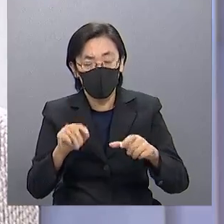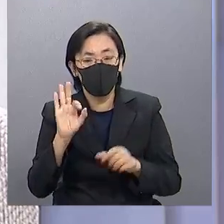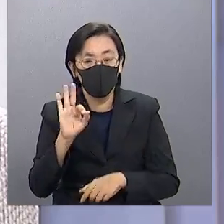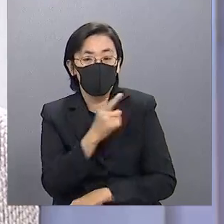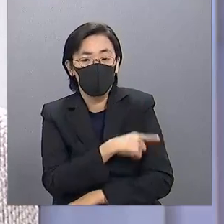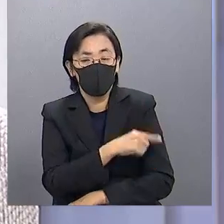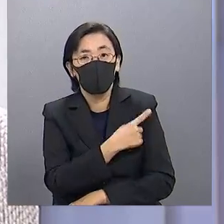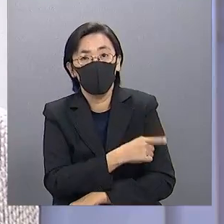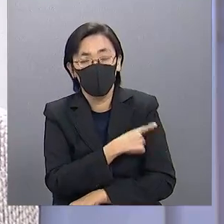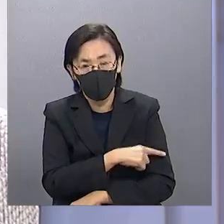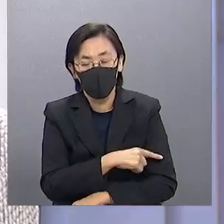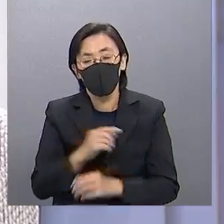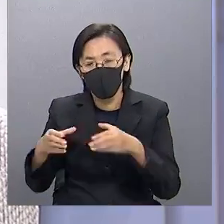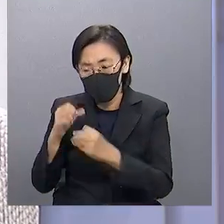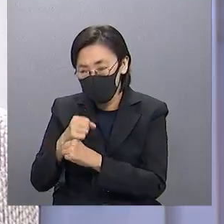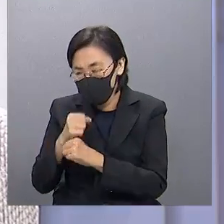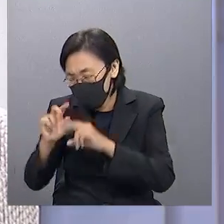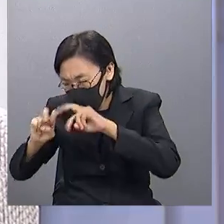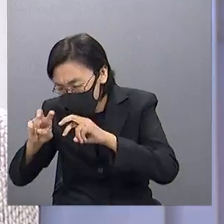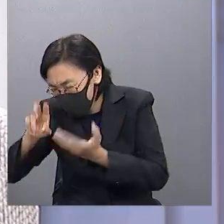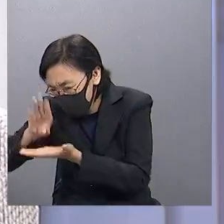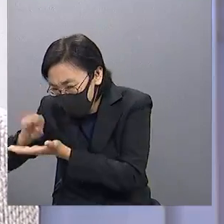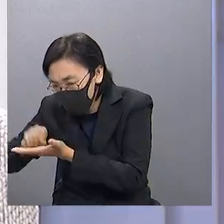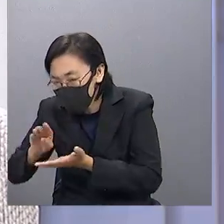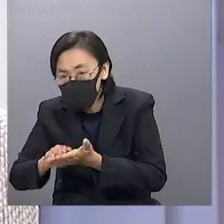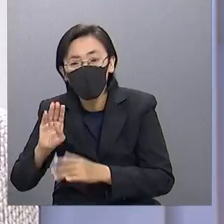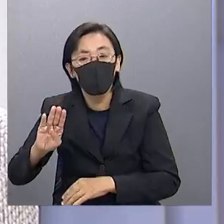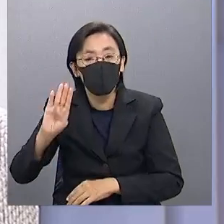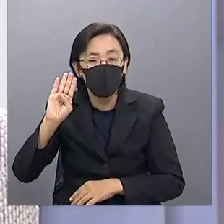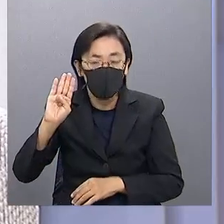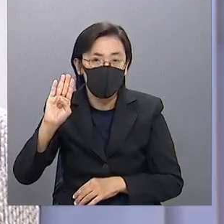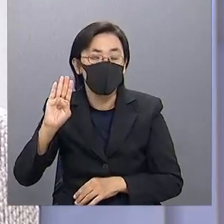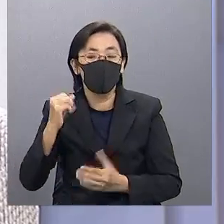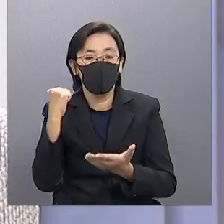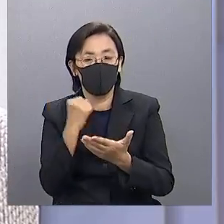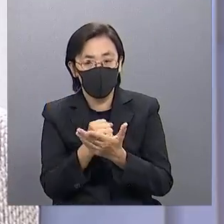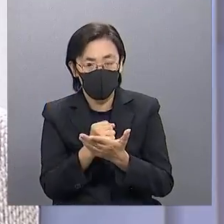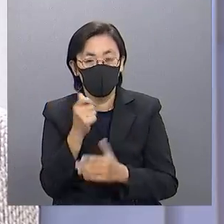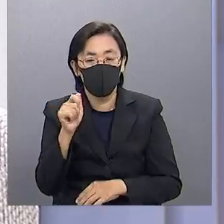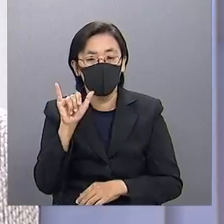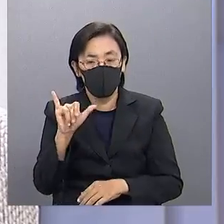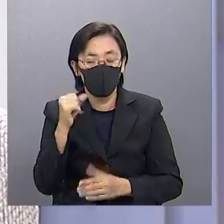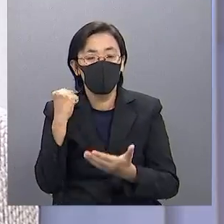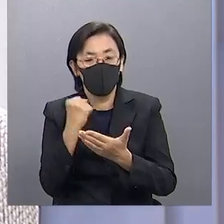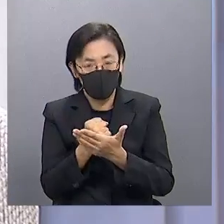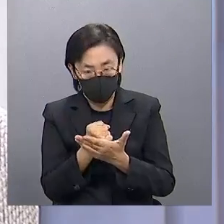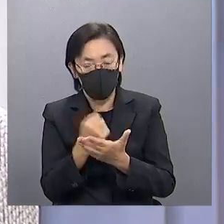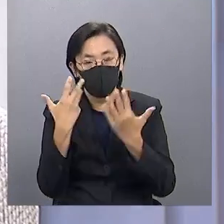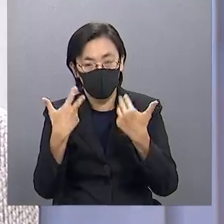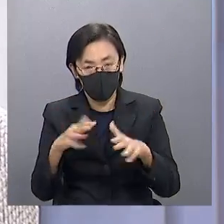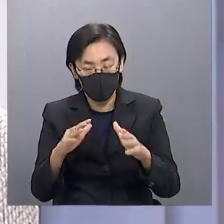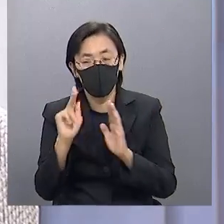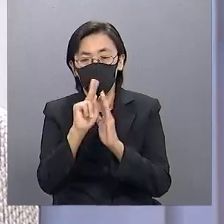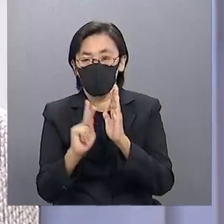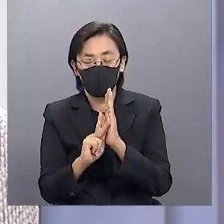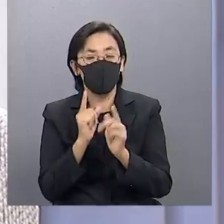เติมมาต้บแบบนี้วาทางบริสัวเองยามีการขนนำเวีย Syrian กับทางออ.ย. ถุกต้องตามห้องขวดหมายข้อบ่งชี้